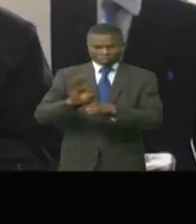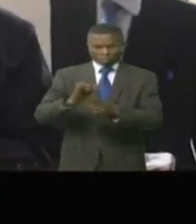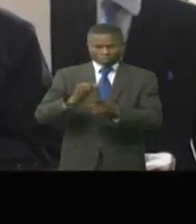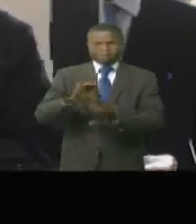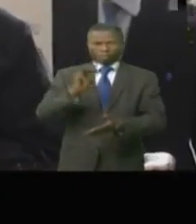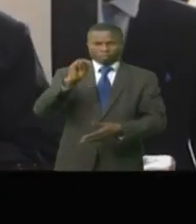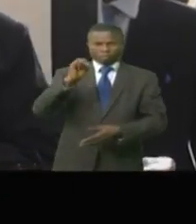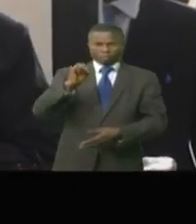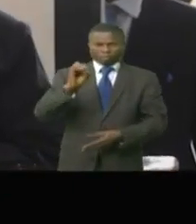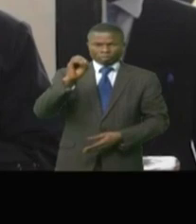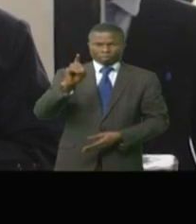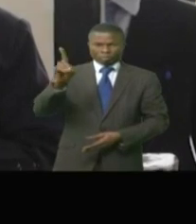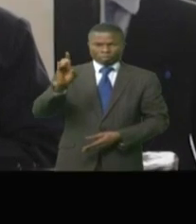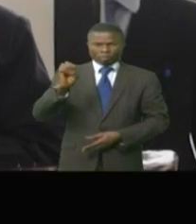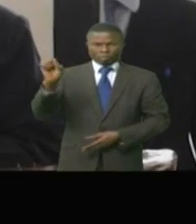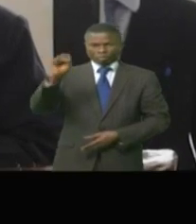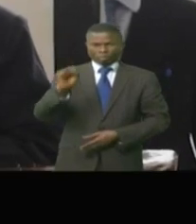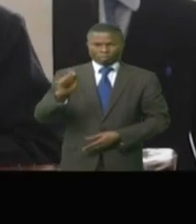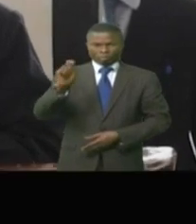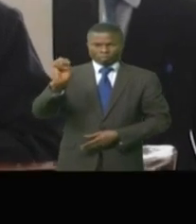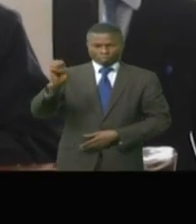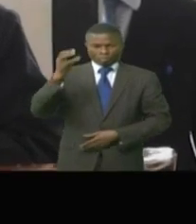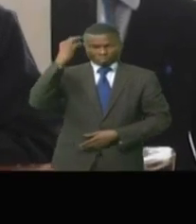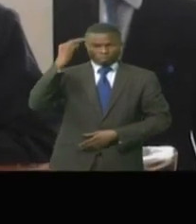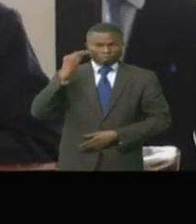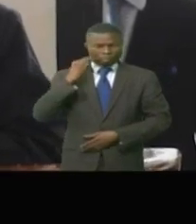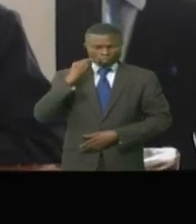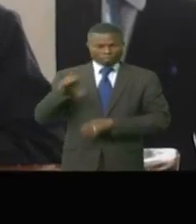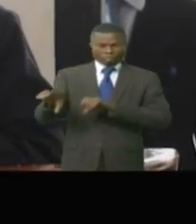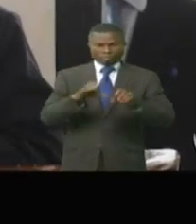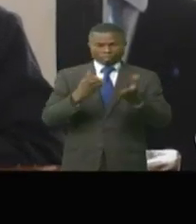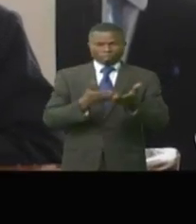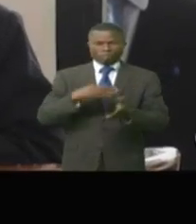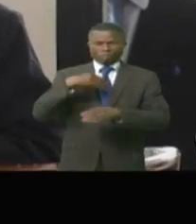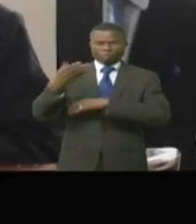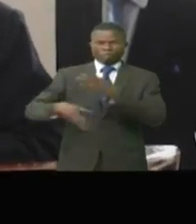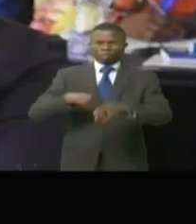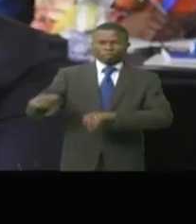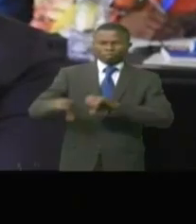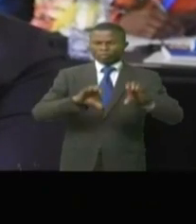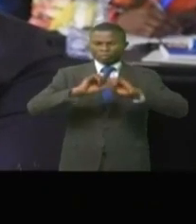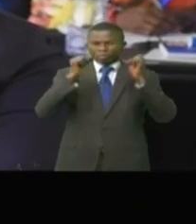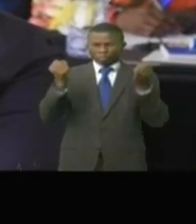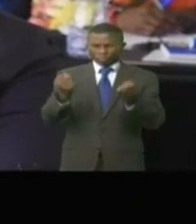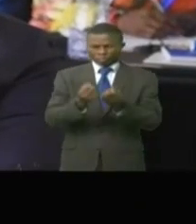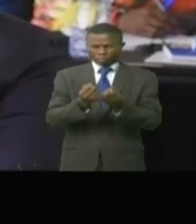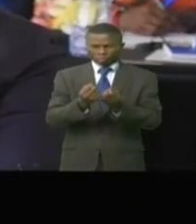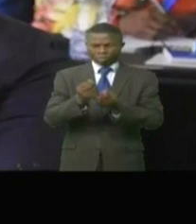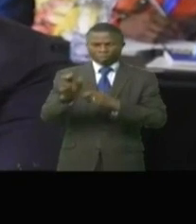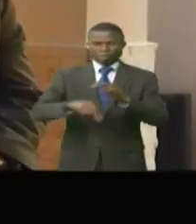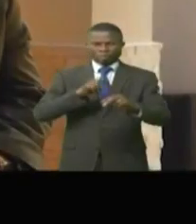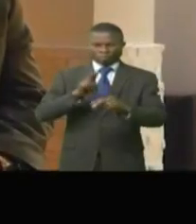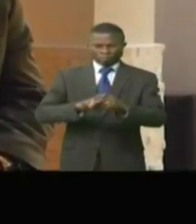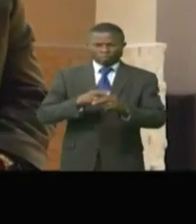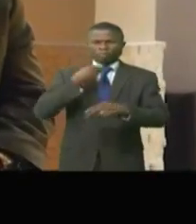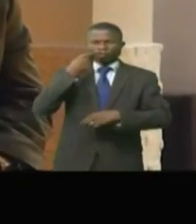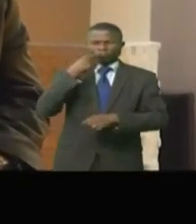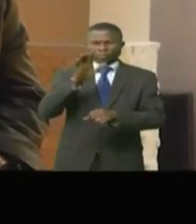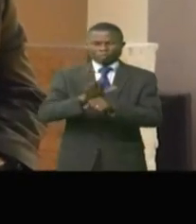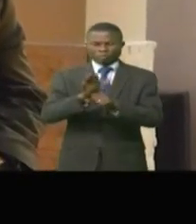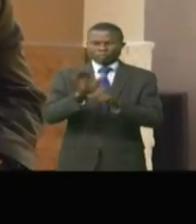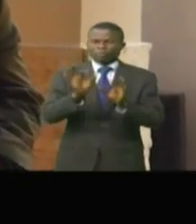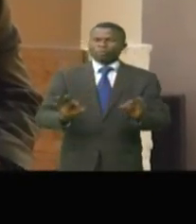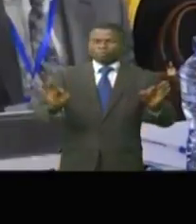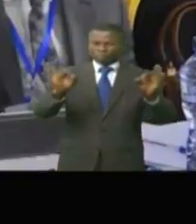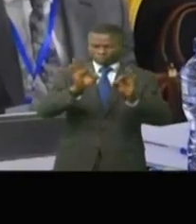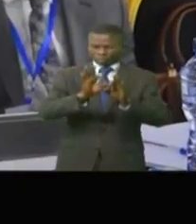Modeste Moutouchaï, ministre sectoriel en charge des affaires sociales, actions humanitaires et solidarité nationale, a martelé sur l'importance